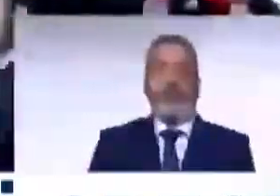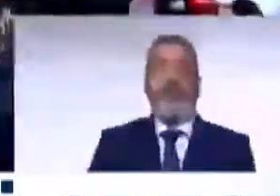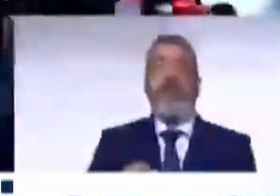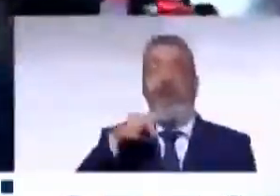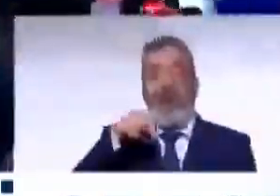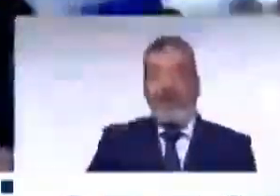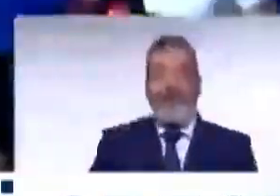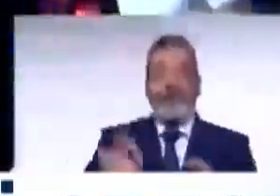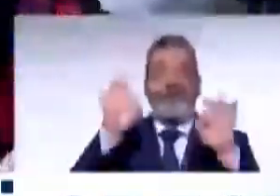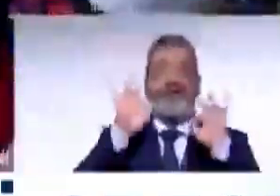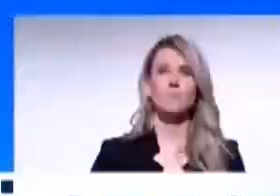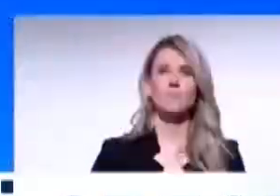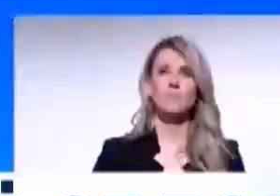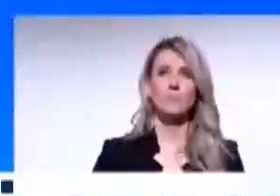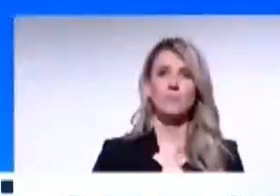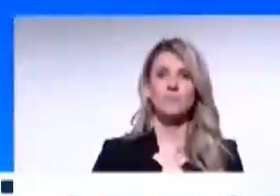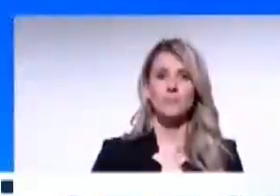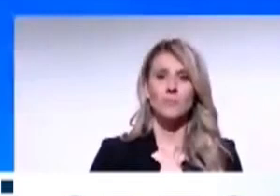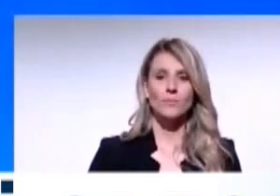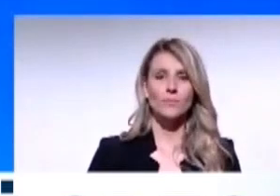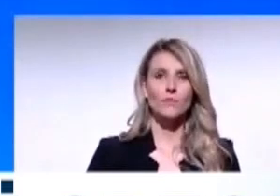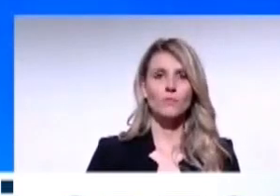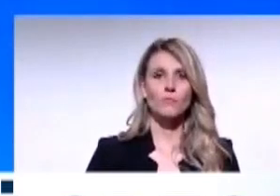shkaktoi tronditje të ekonomisë greke.